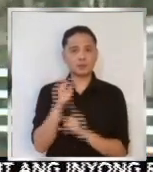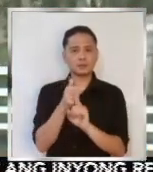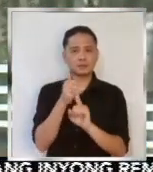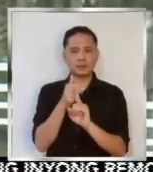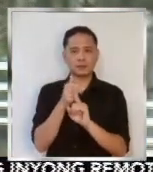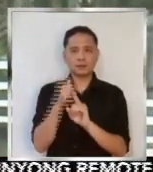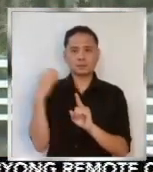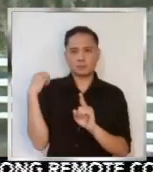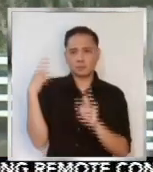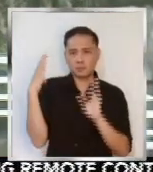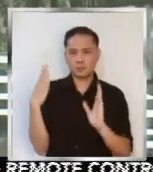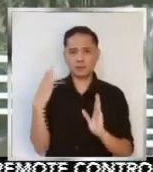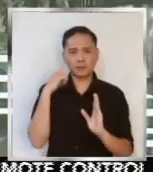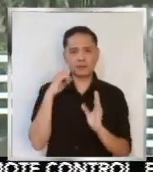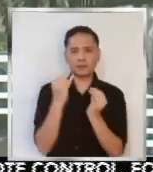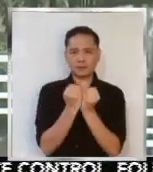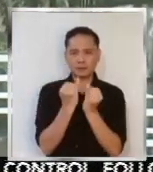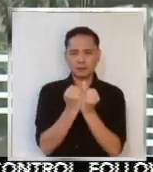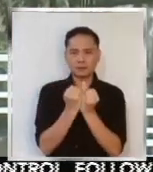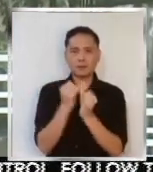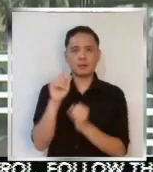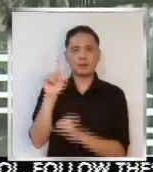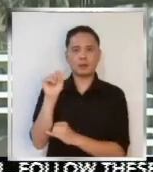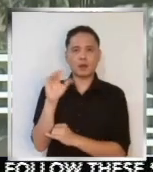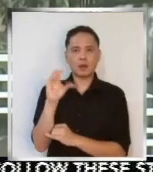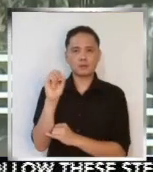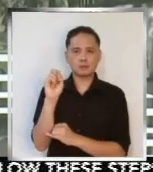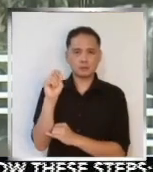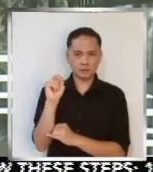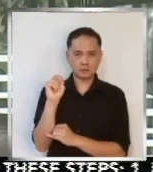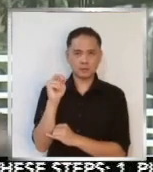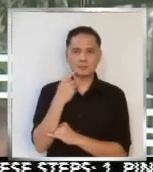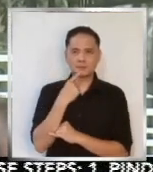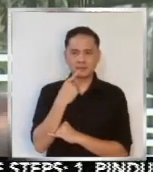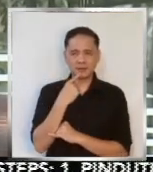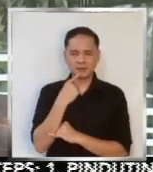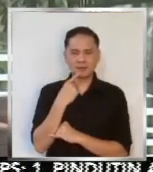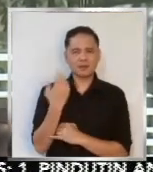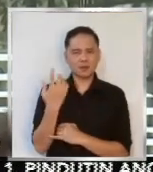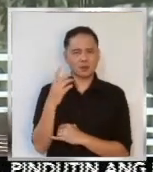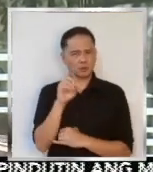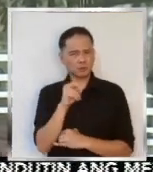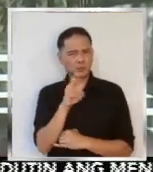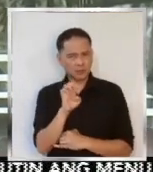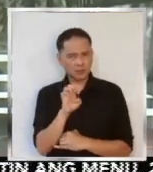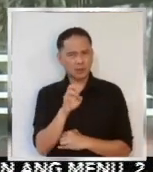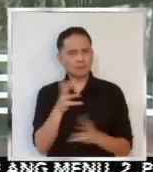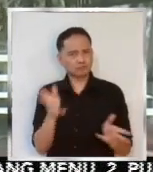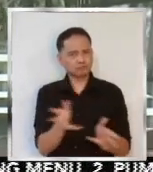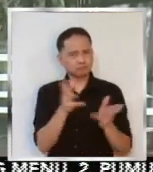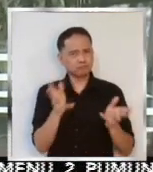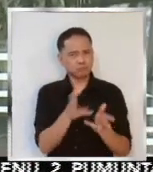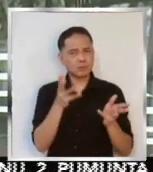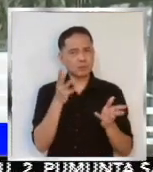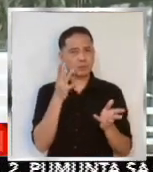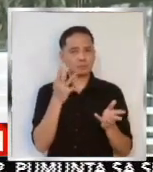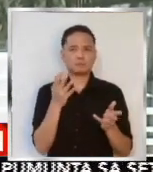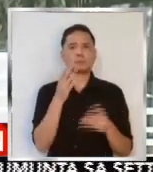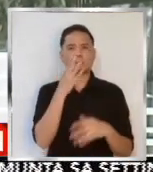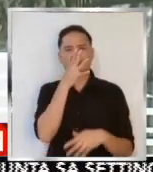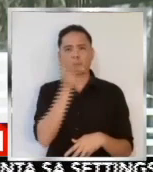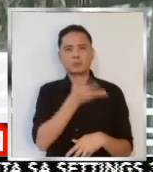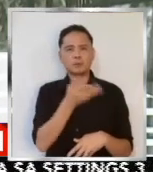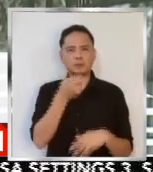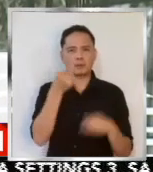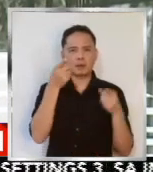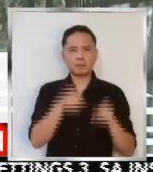Senador Panfilo Lacson, halos ipawalang sala na raw ni Duterte si Duque dahil sa mga sinabi nito. Kalaunan, nilinaw ni